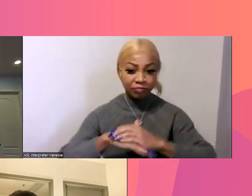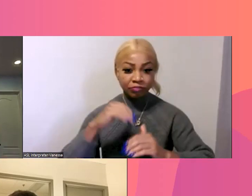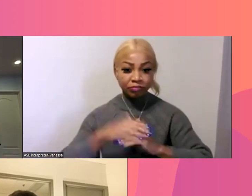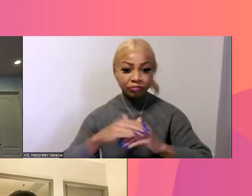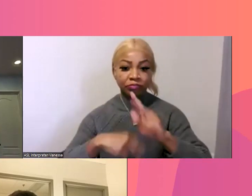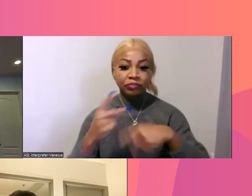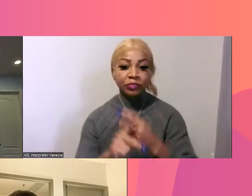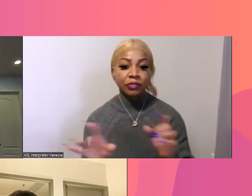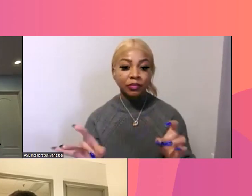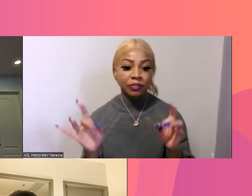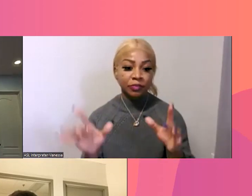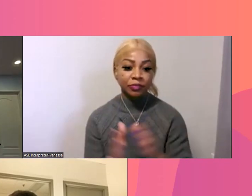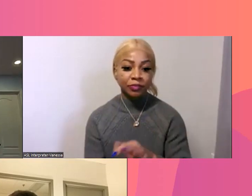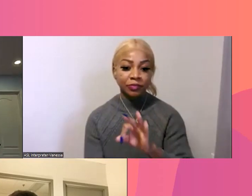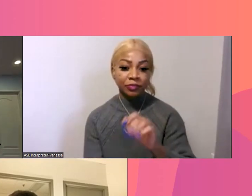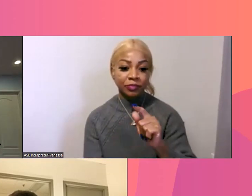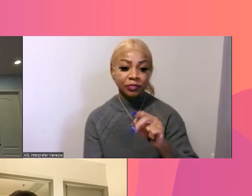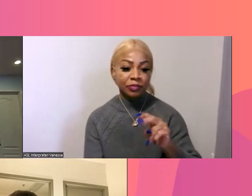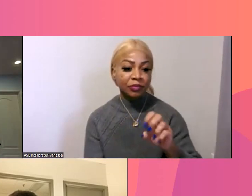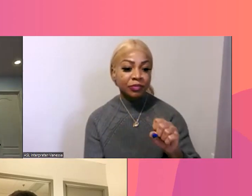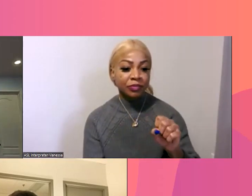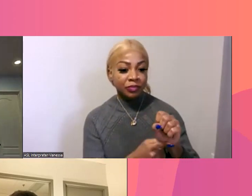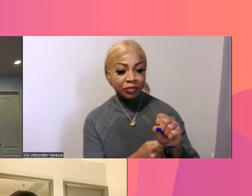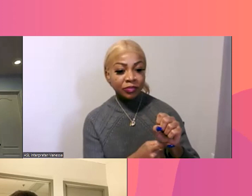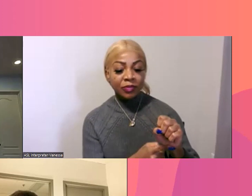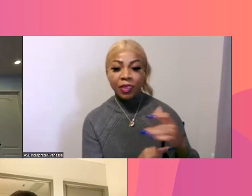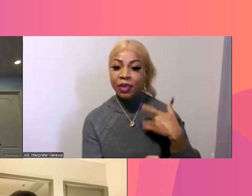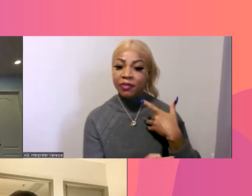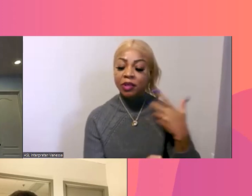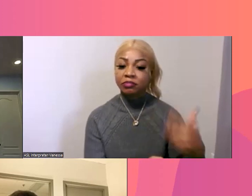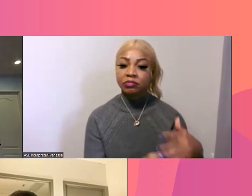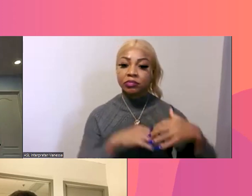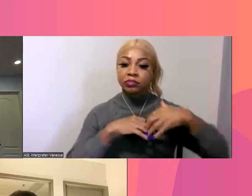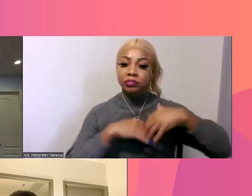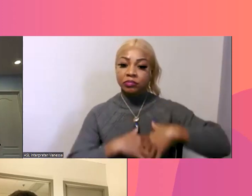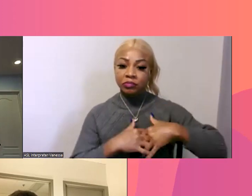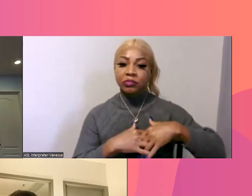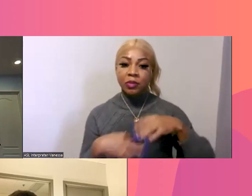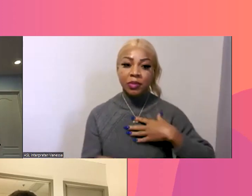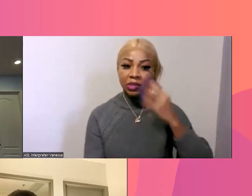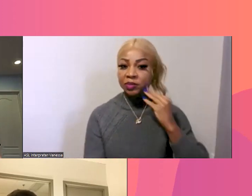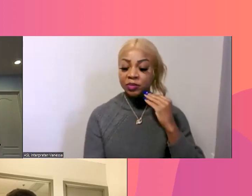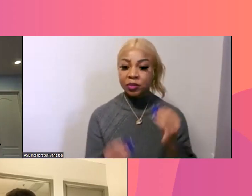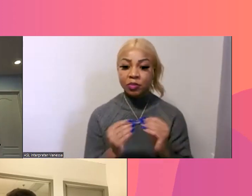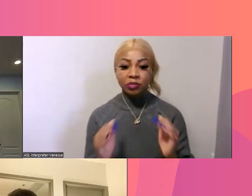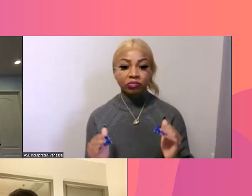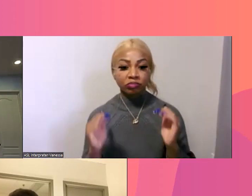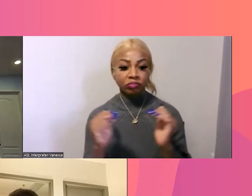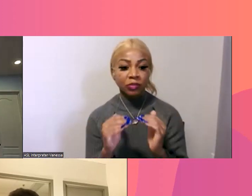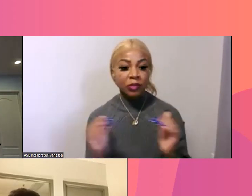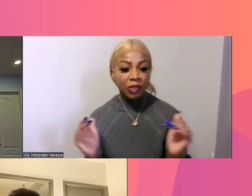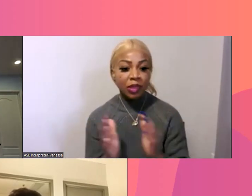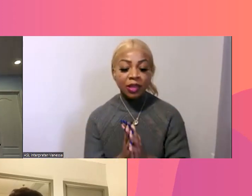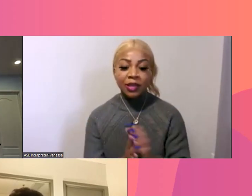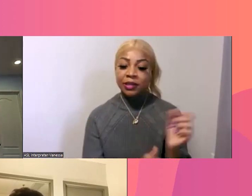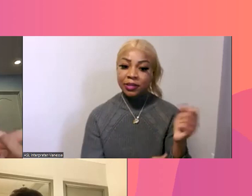une corpulence. Mais alors que je me suis rendu compte des formes intersectorielles de la violence, le mot gros,